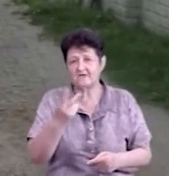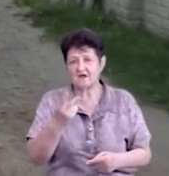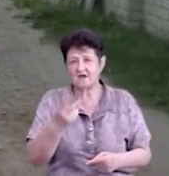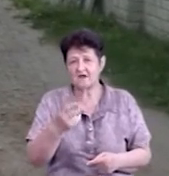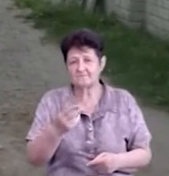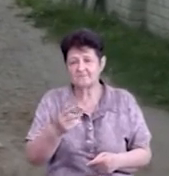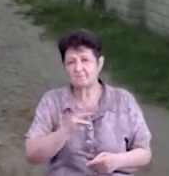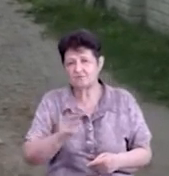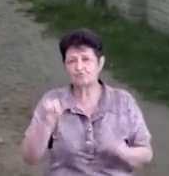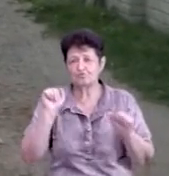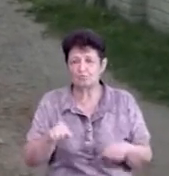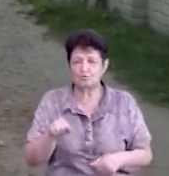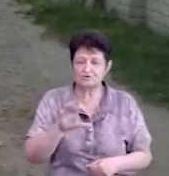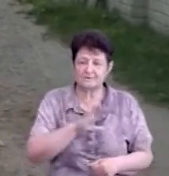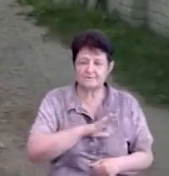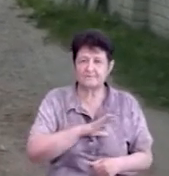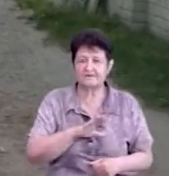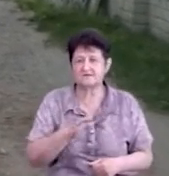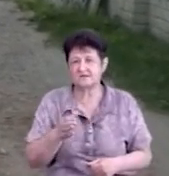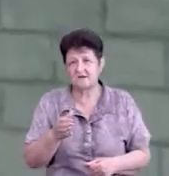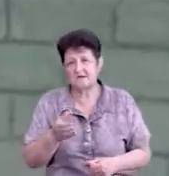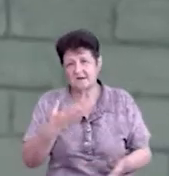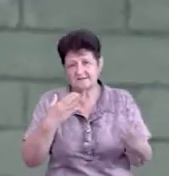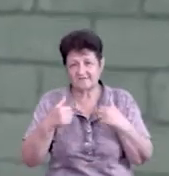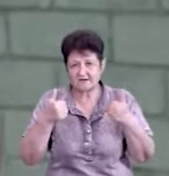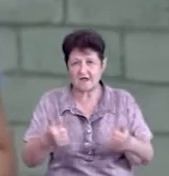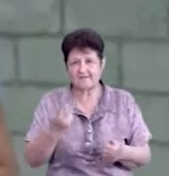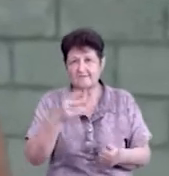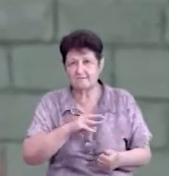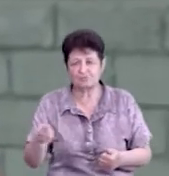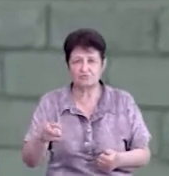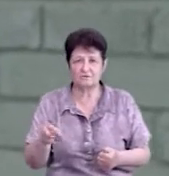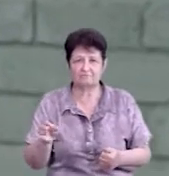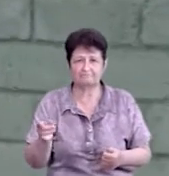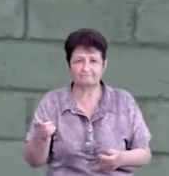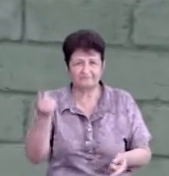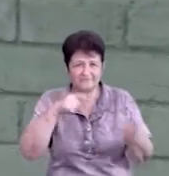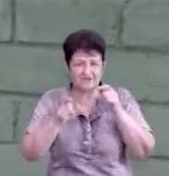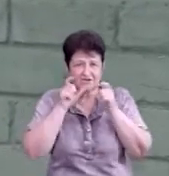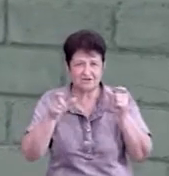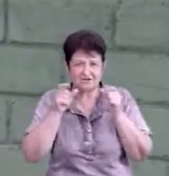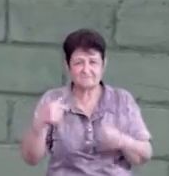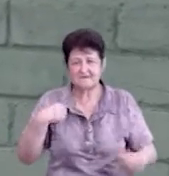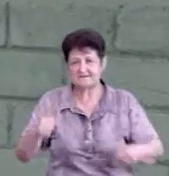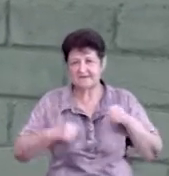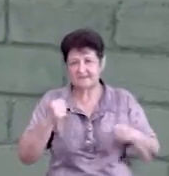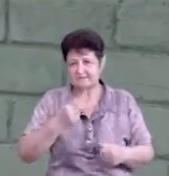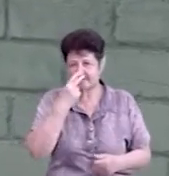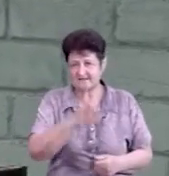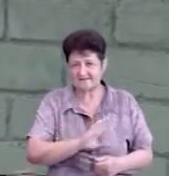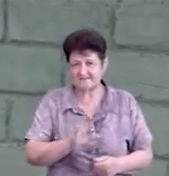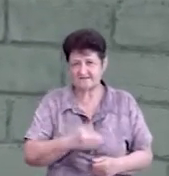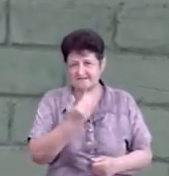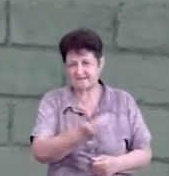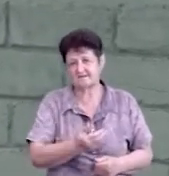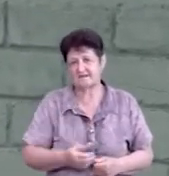людьми, 2 хвилини молиться, падать на коліна, проклинати усіх. Стараємося не дивитися на її сторону і взагалі швидко